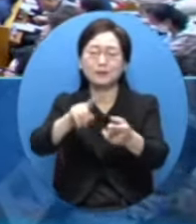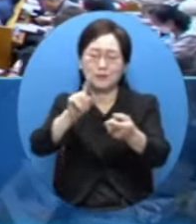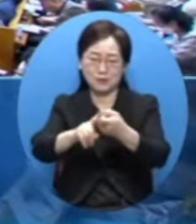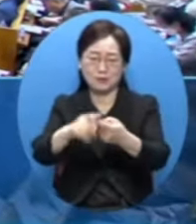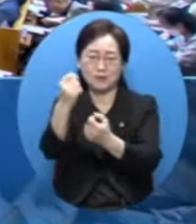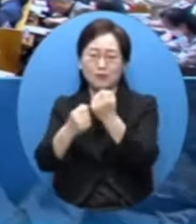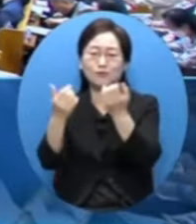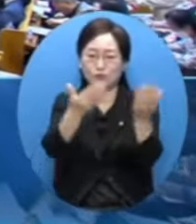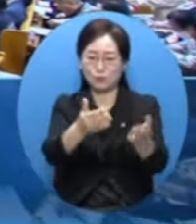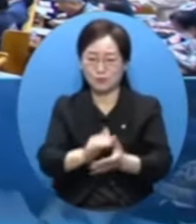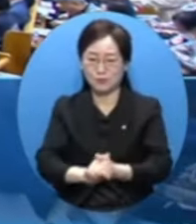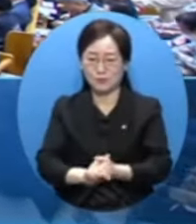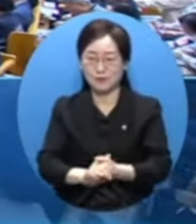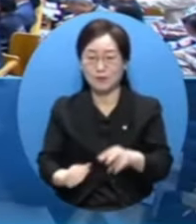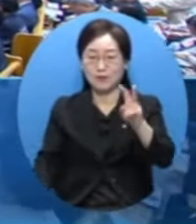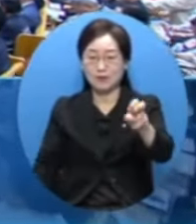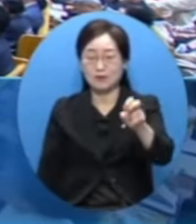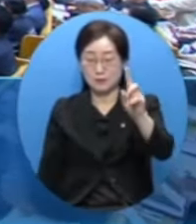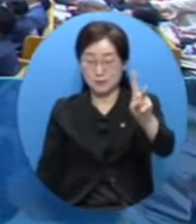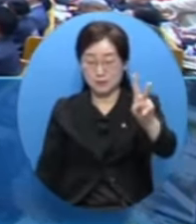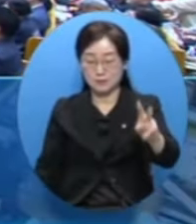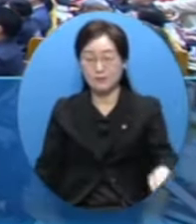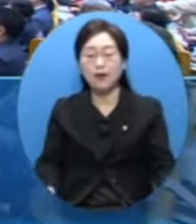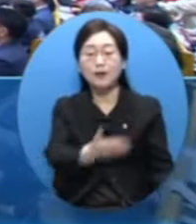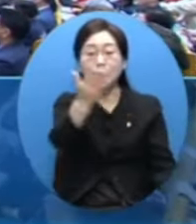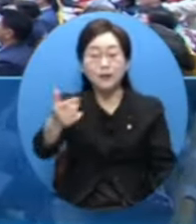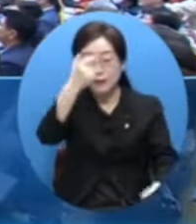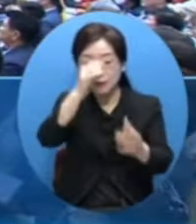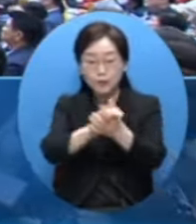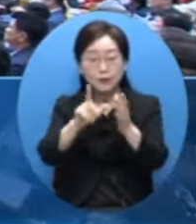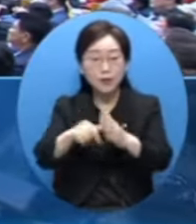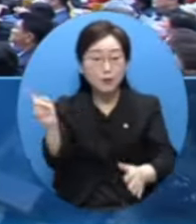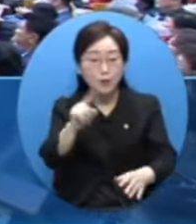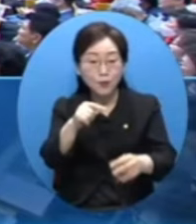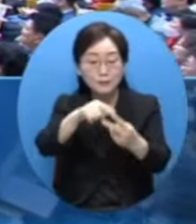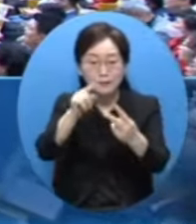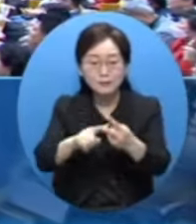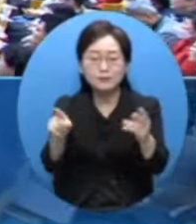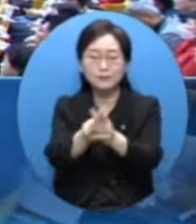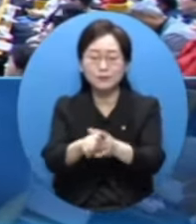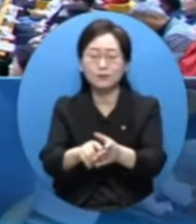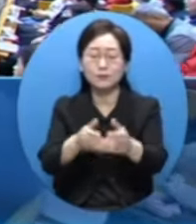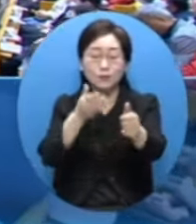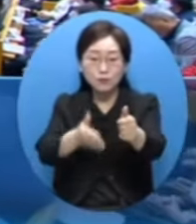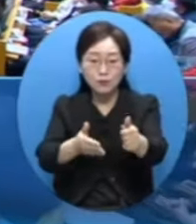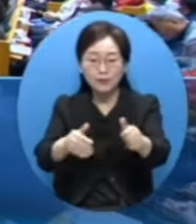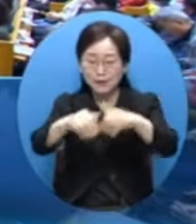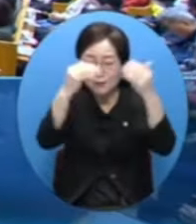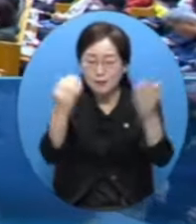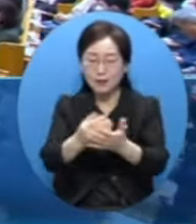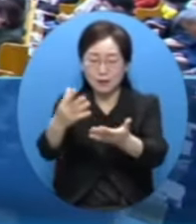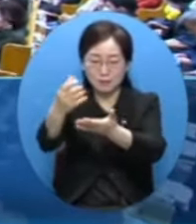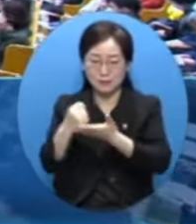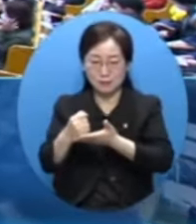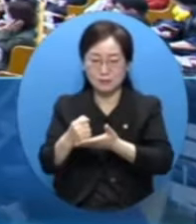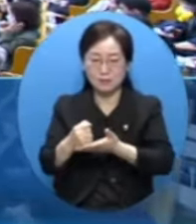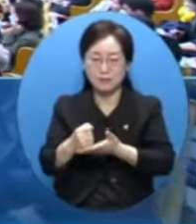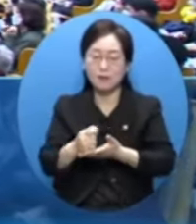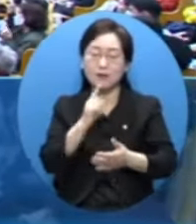것입니다. 22절에 너희가 기도할 때 무엇이든지 믿고 구하는 것은 다 받으리라